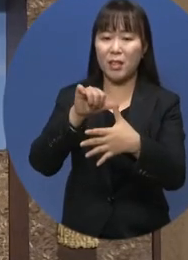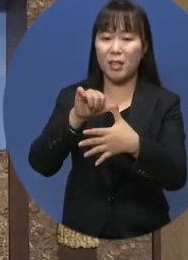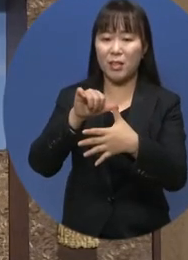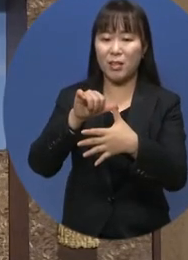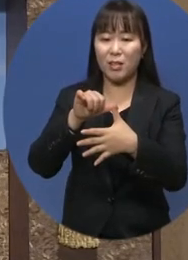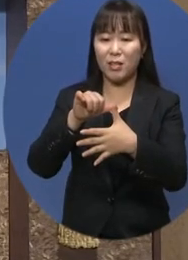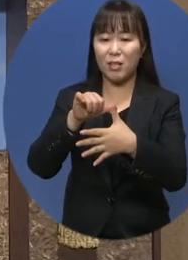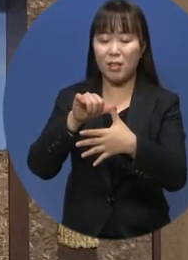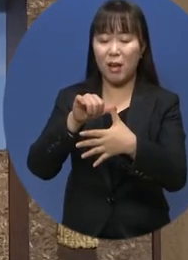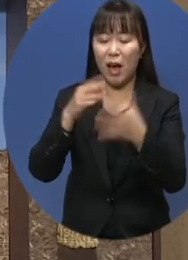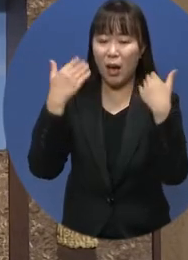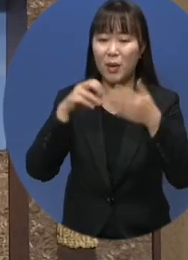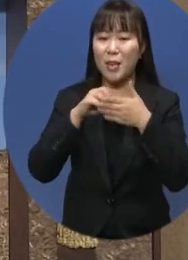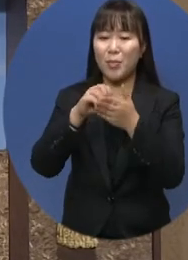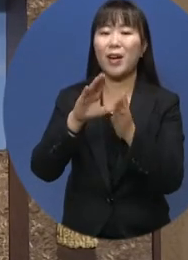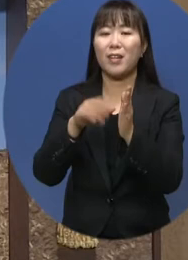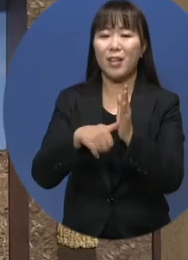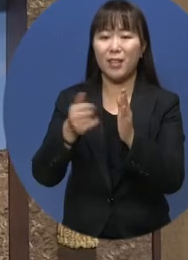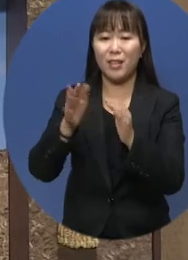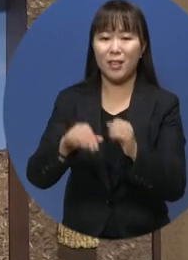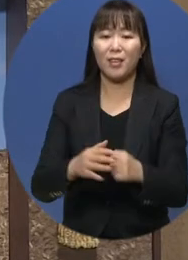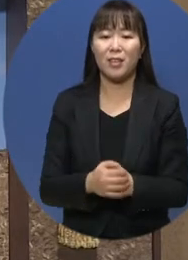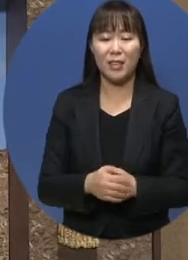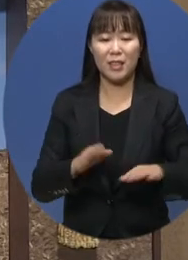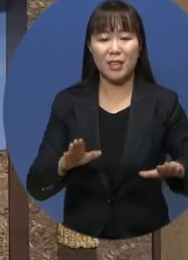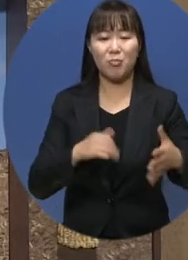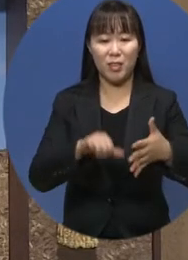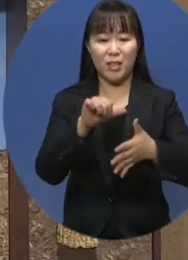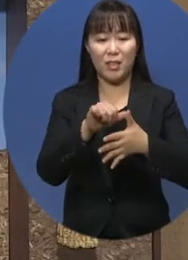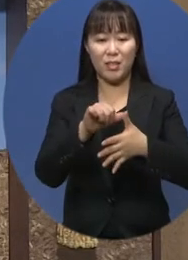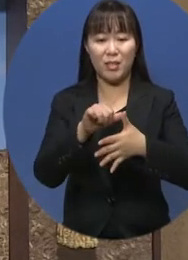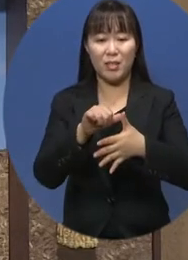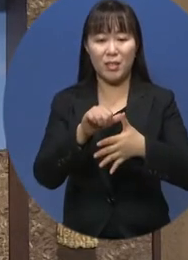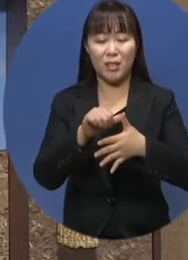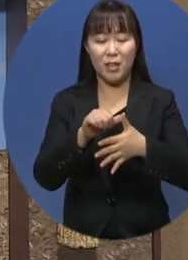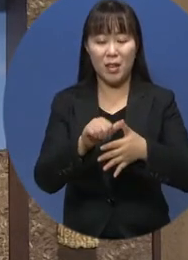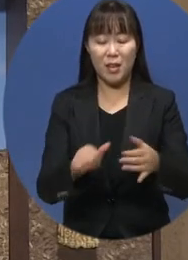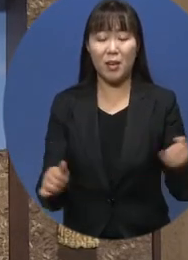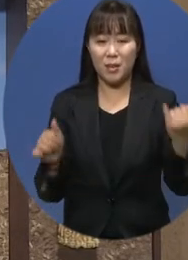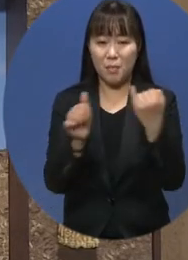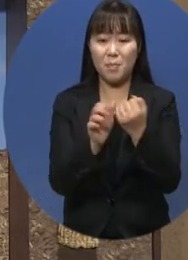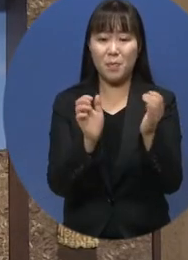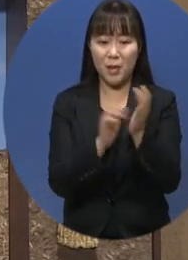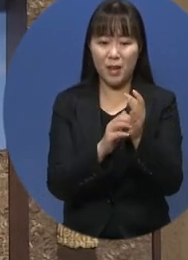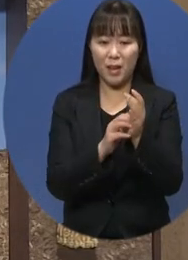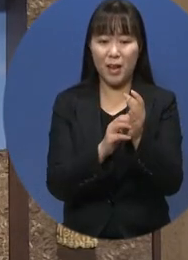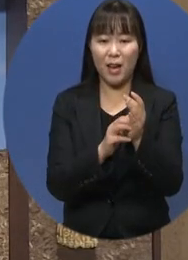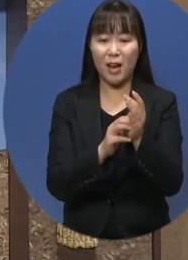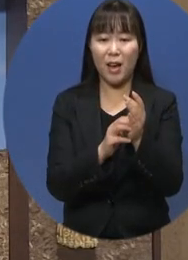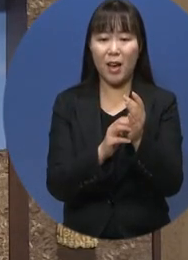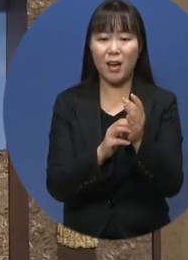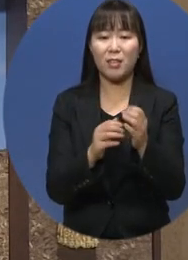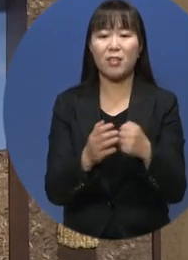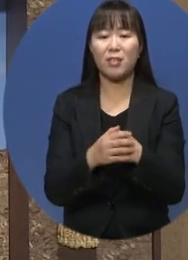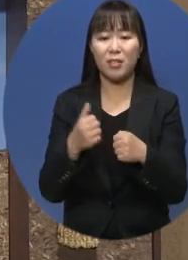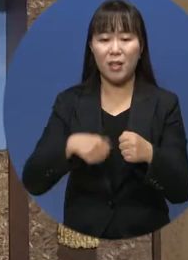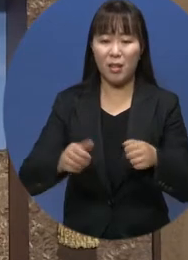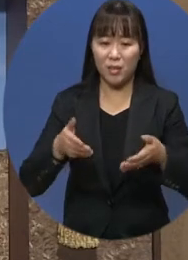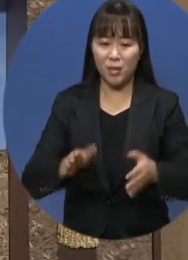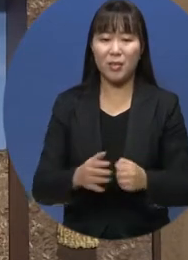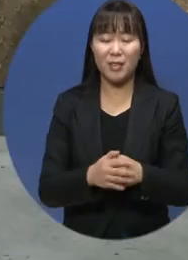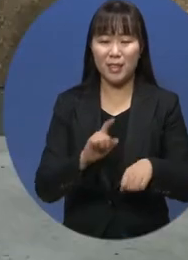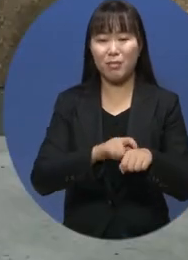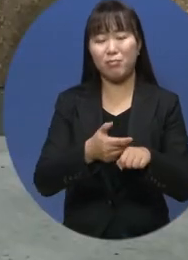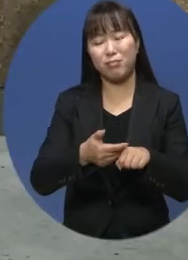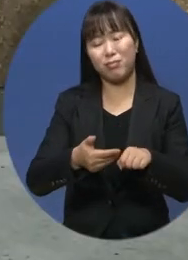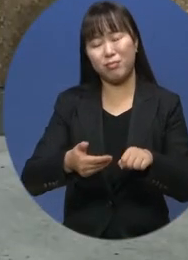태연이 초등학교 입학한 1 돼지 우리 큰아들이 결혼하고 어 그러니까요 아들도 낳고 더 세월이